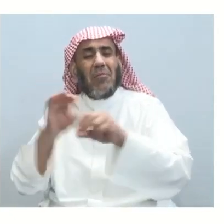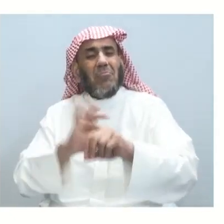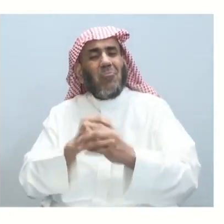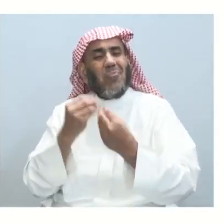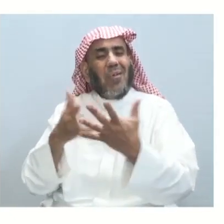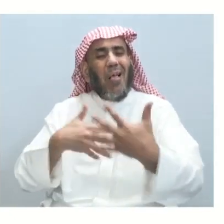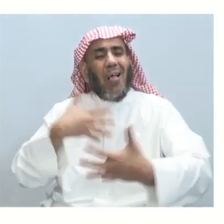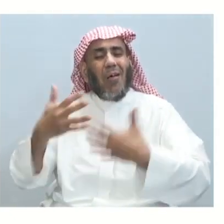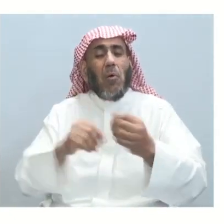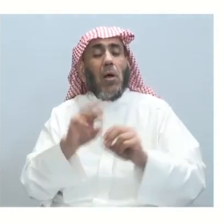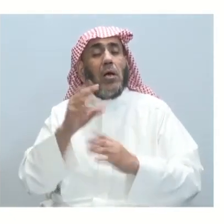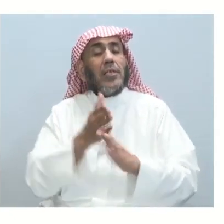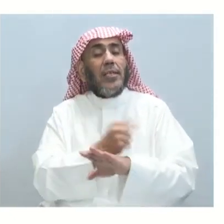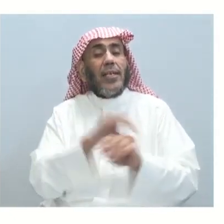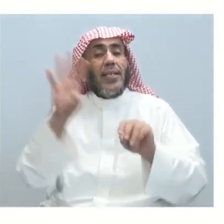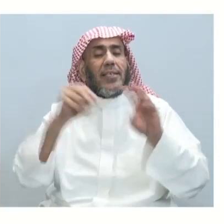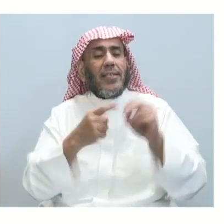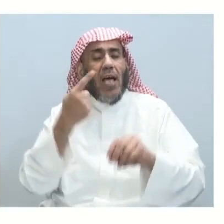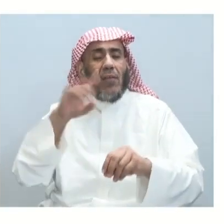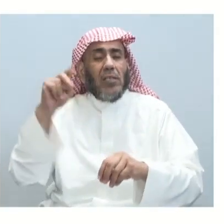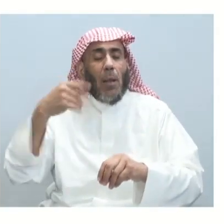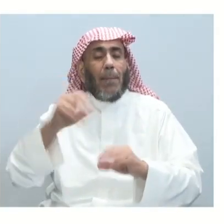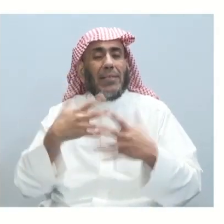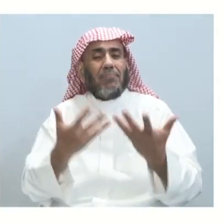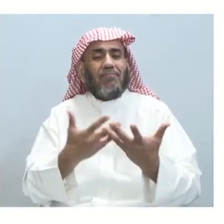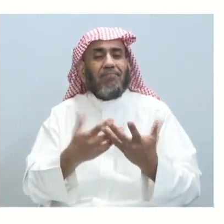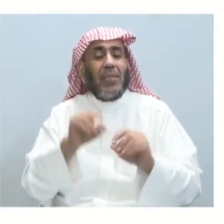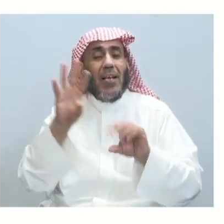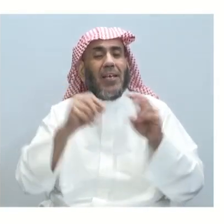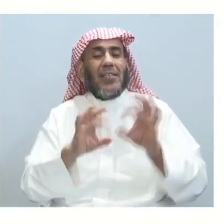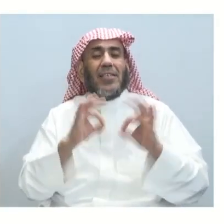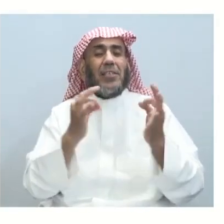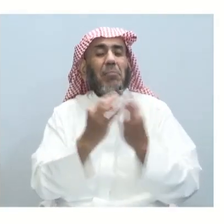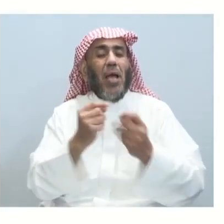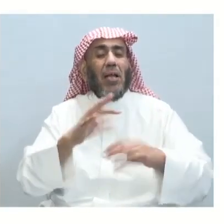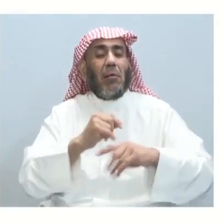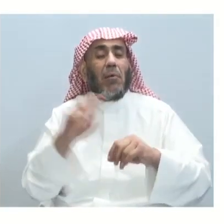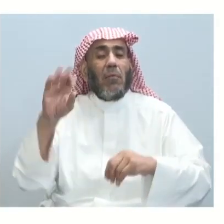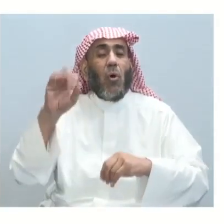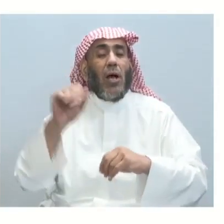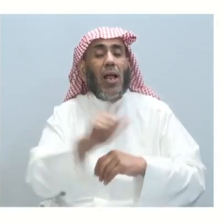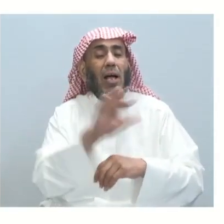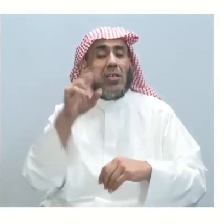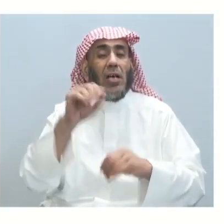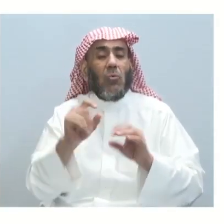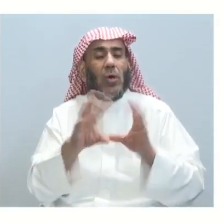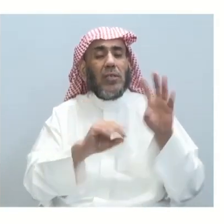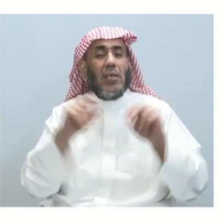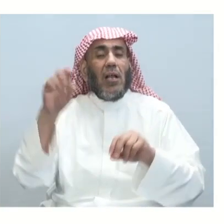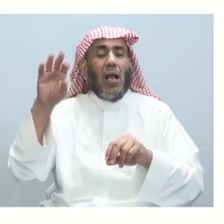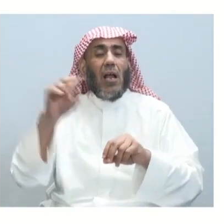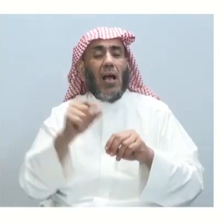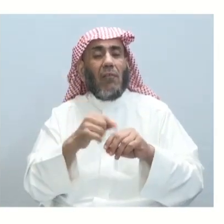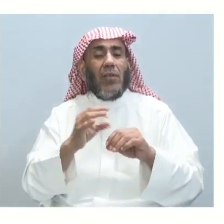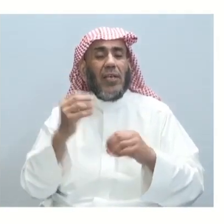التسليه ومن انماط القصص التي عرفها العصر العباسي القصص الاجتماعي الادبي كما في بخلاء الجاحظ وقصص ايضا الاخلاق كما